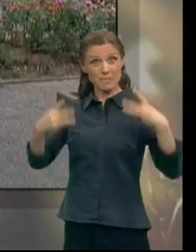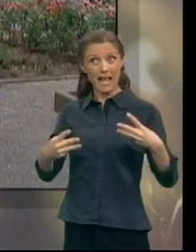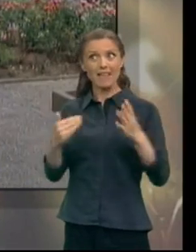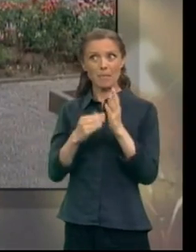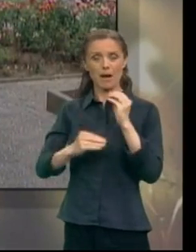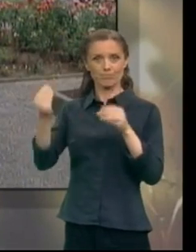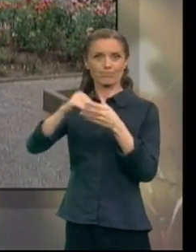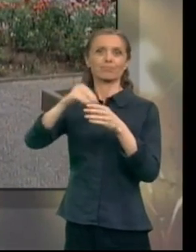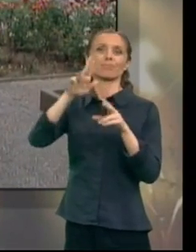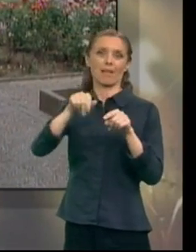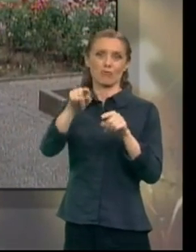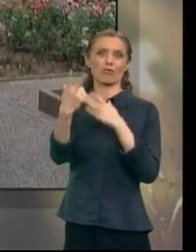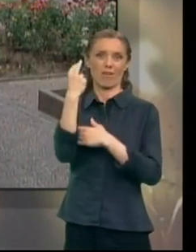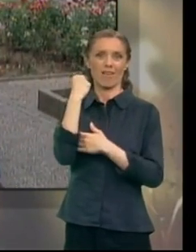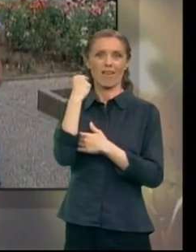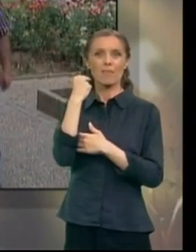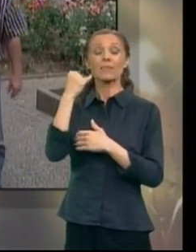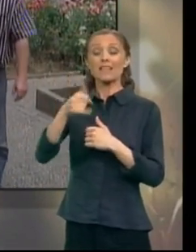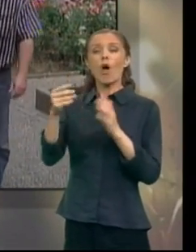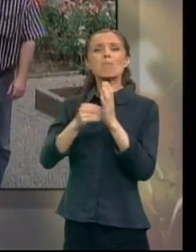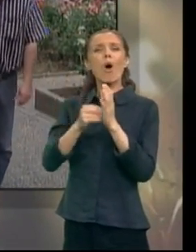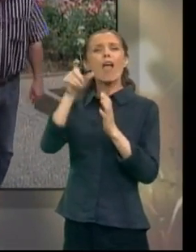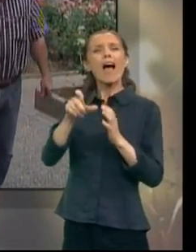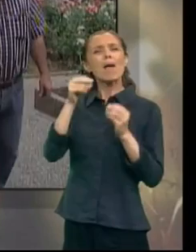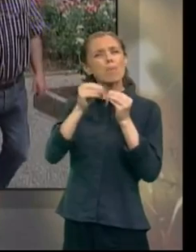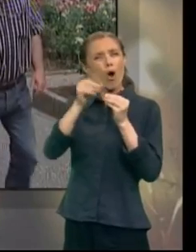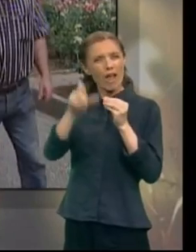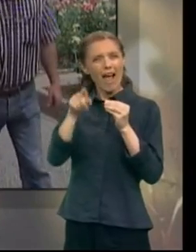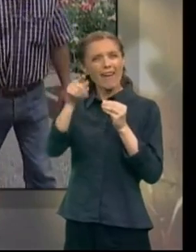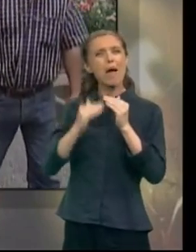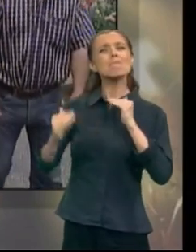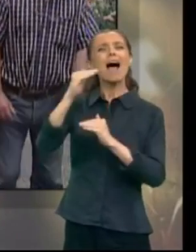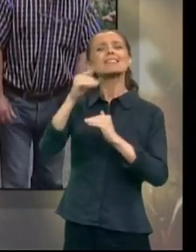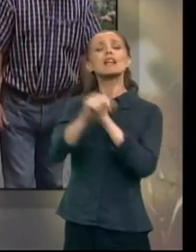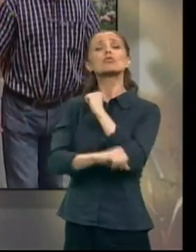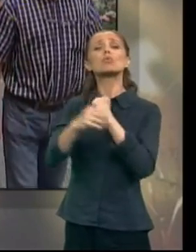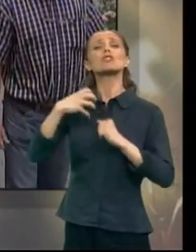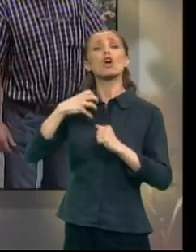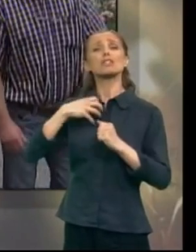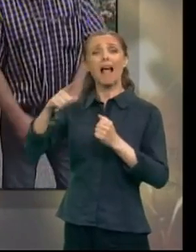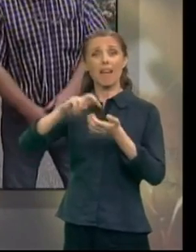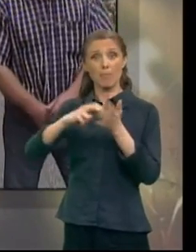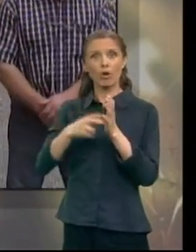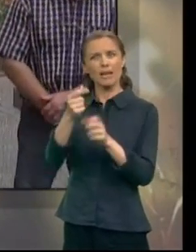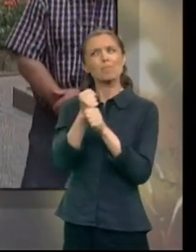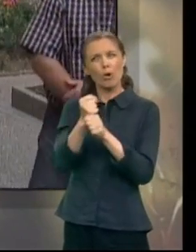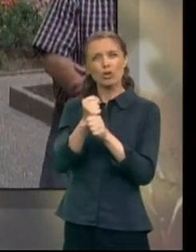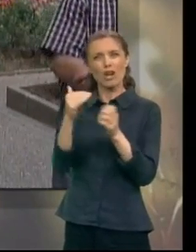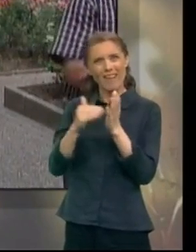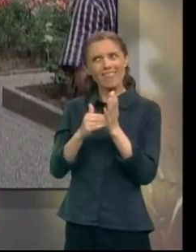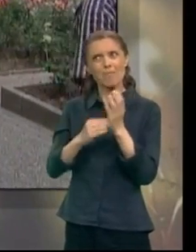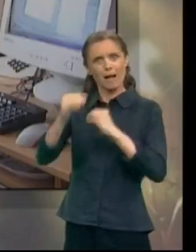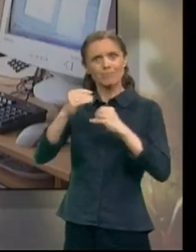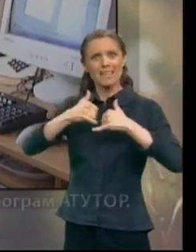pravcu. Zato i Bojana, kao master na studijama socijalne politike, podržava razvoj asistivnih tehnologija.